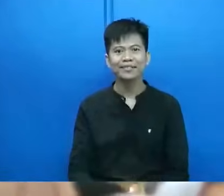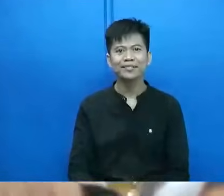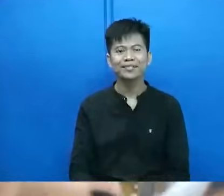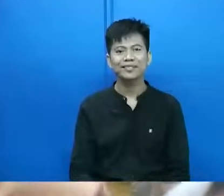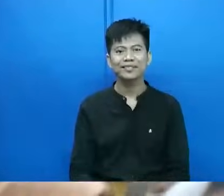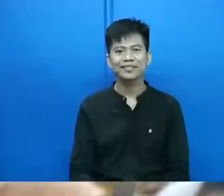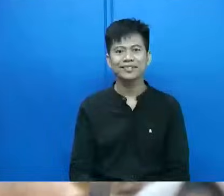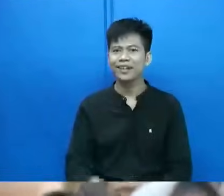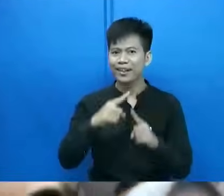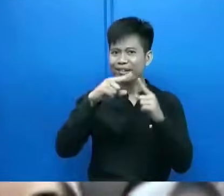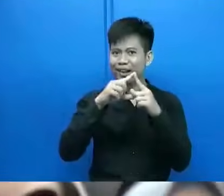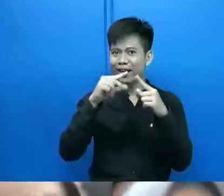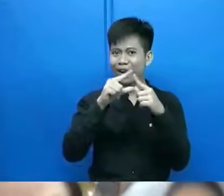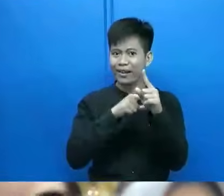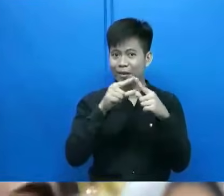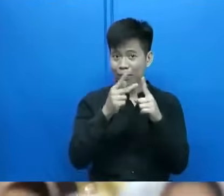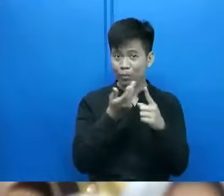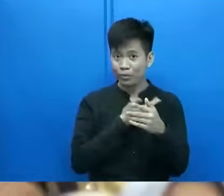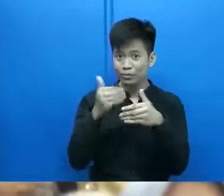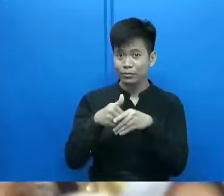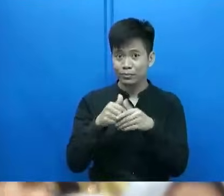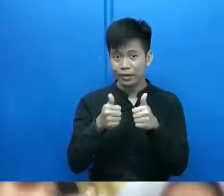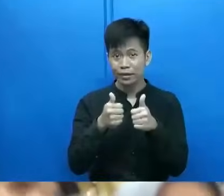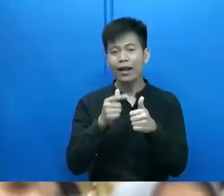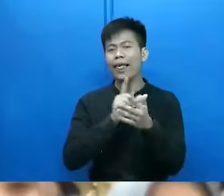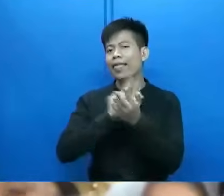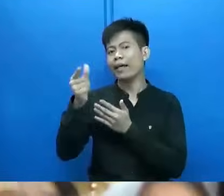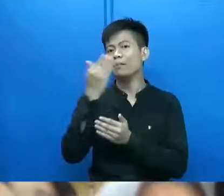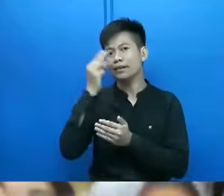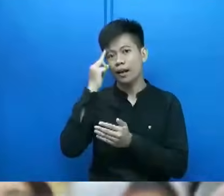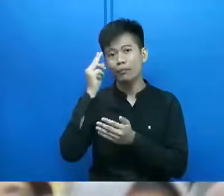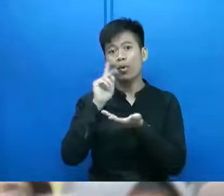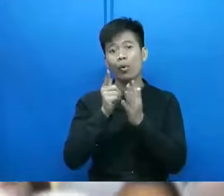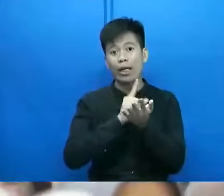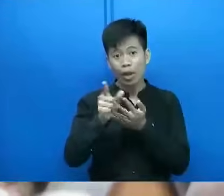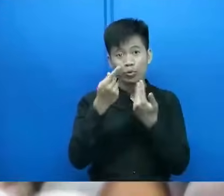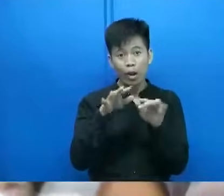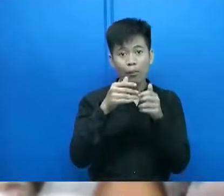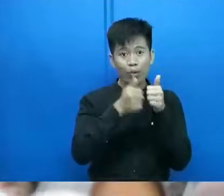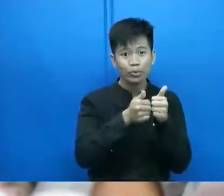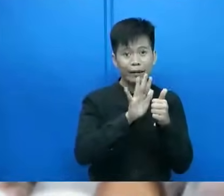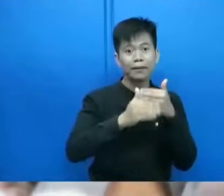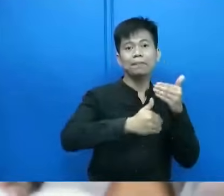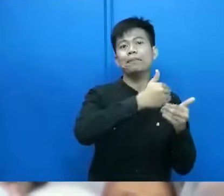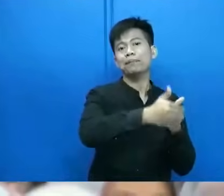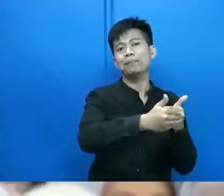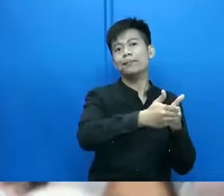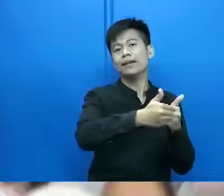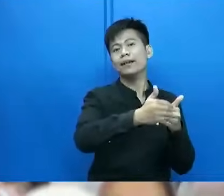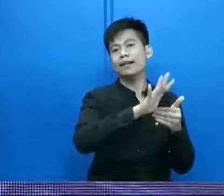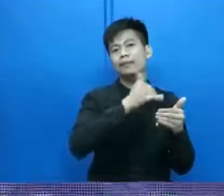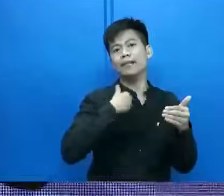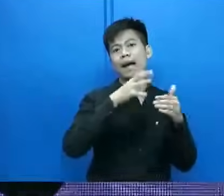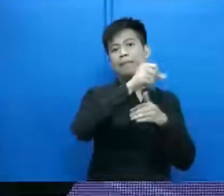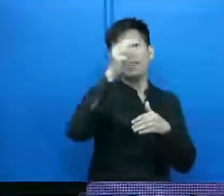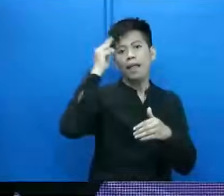Baik. Jadi maksud saya biar lancar dulu bahasa Arabnya. Kalau di situ udah lancar, bagus. Nanti next-nya yang berikutnya bisa nanti ngambil di